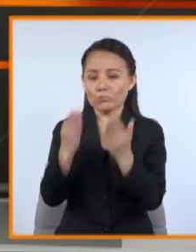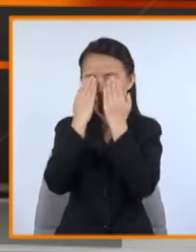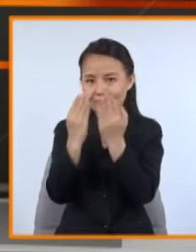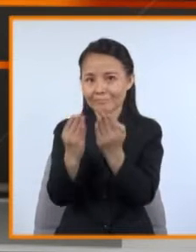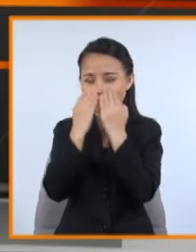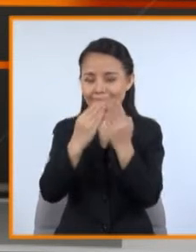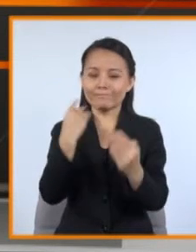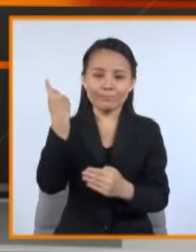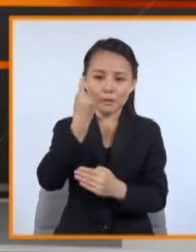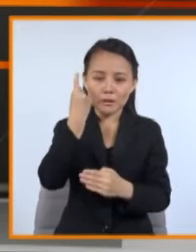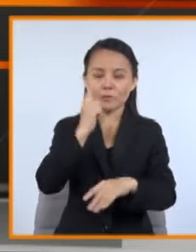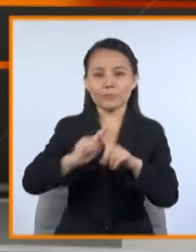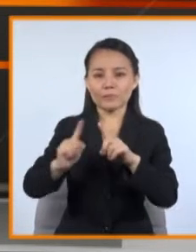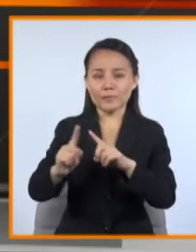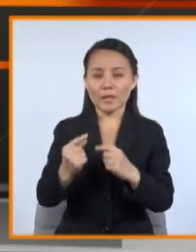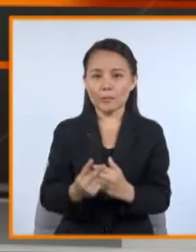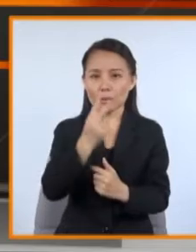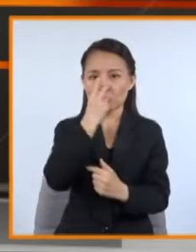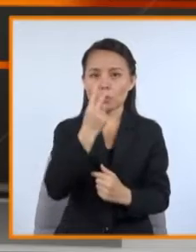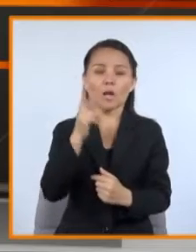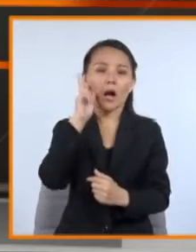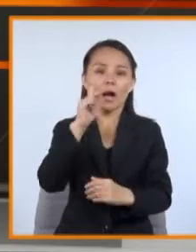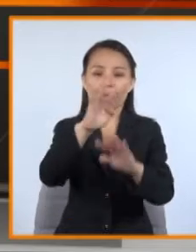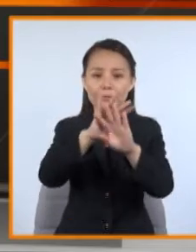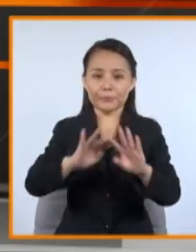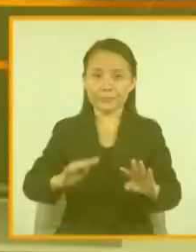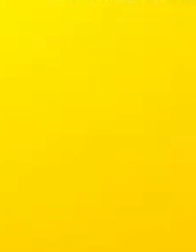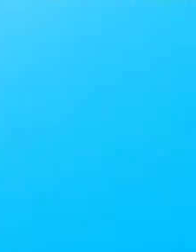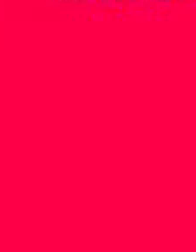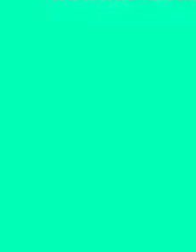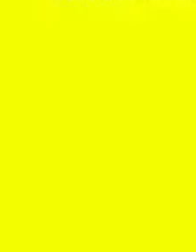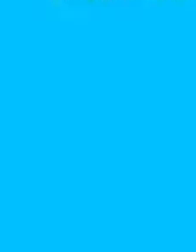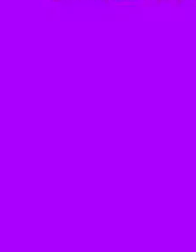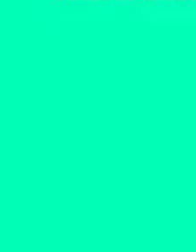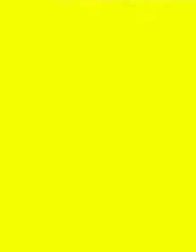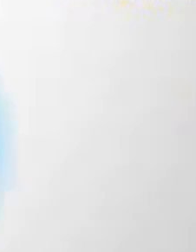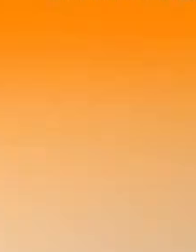การท่องเที่ยวไปพร้อมกันติดตามได้ในช่วงของเช็คอิน AEC ครับ